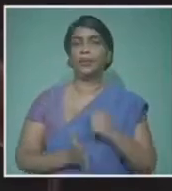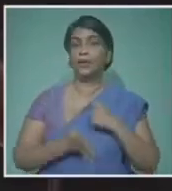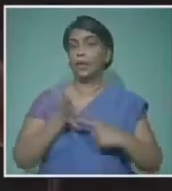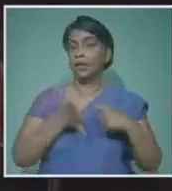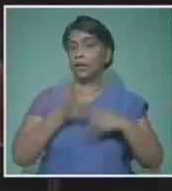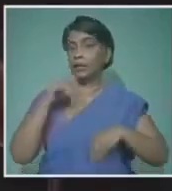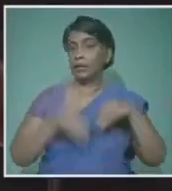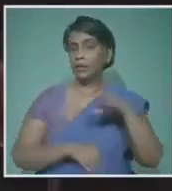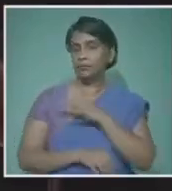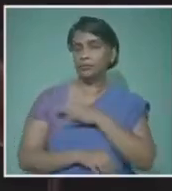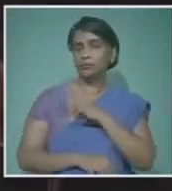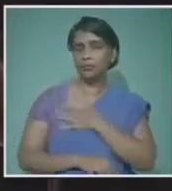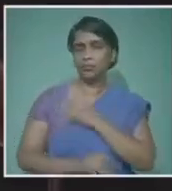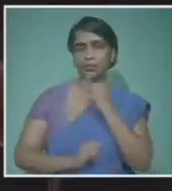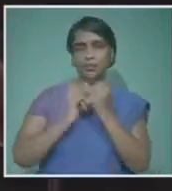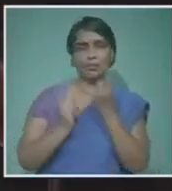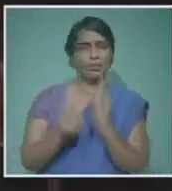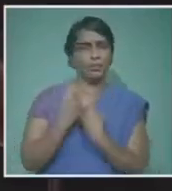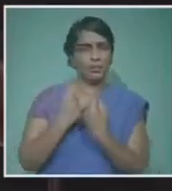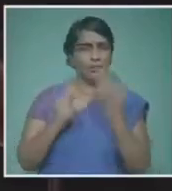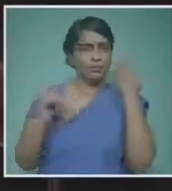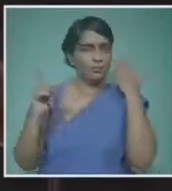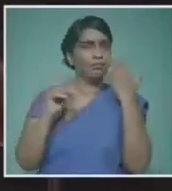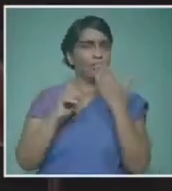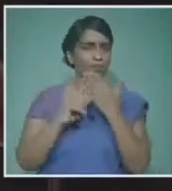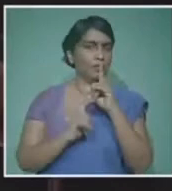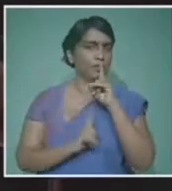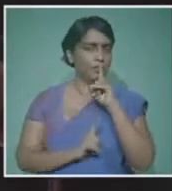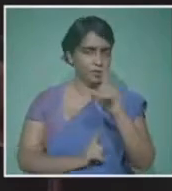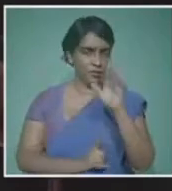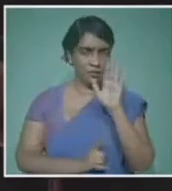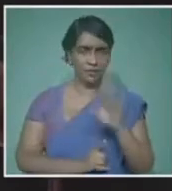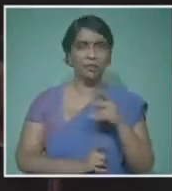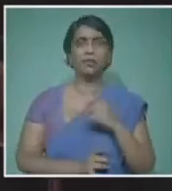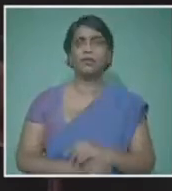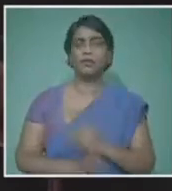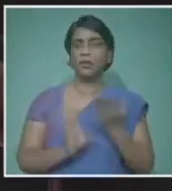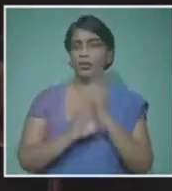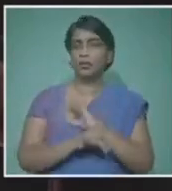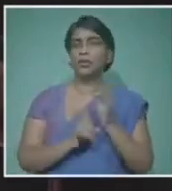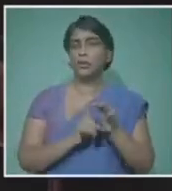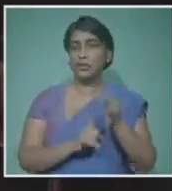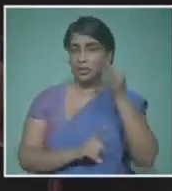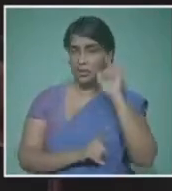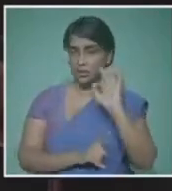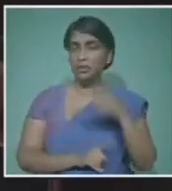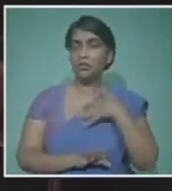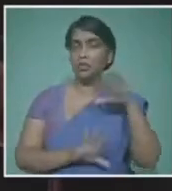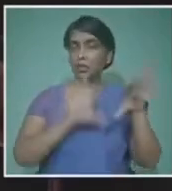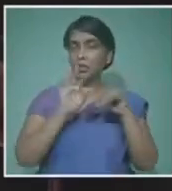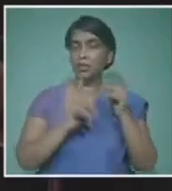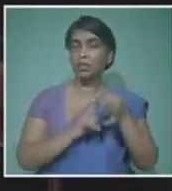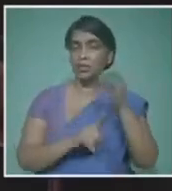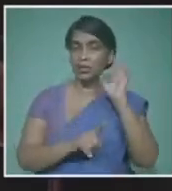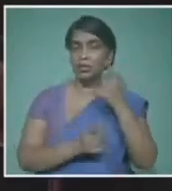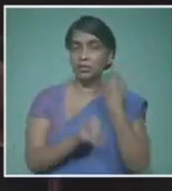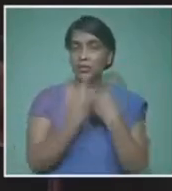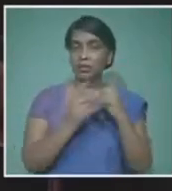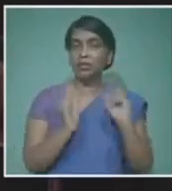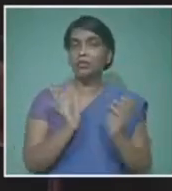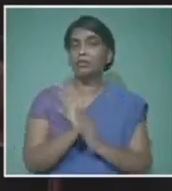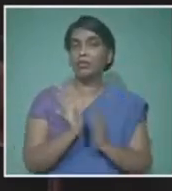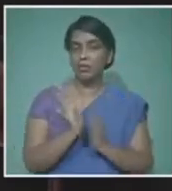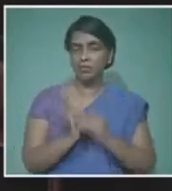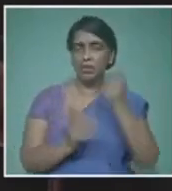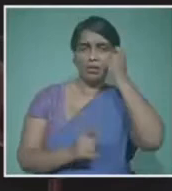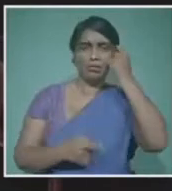දේශපාලන පලිගැනීම් පිළිබඳ චෝදනා විමර්ශන කිරීම වෙනුවෙන් යයි ප්‍රකාශ කරමින් හිටපු ජනාධිපතිවරයා විසින් පත් කරන ලද ජනාධිපති පරීක්ෂණ කොමිෂන්